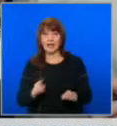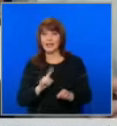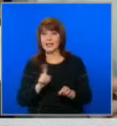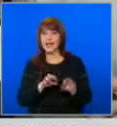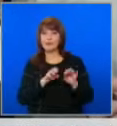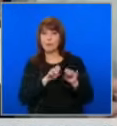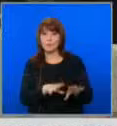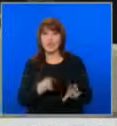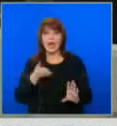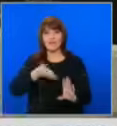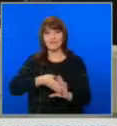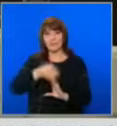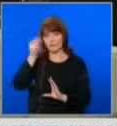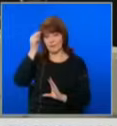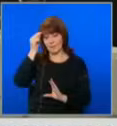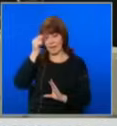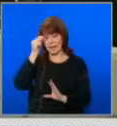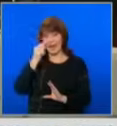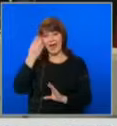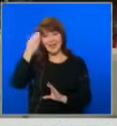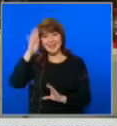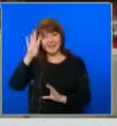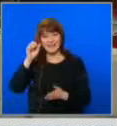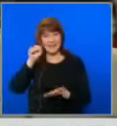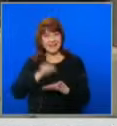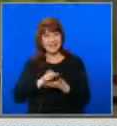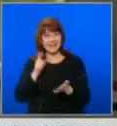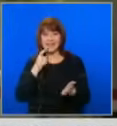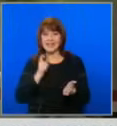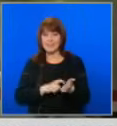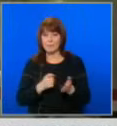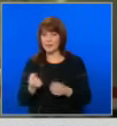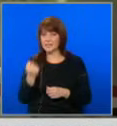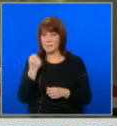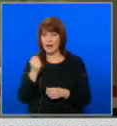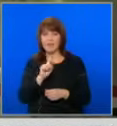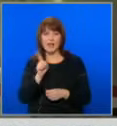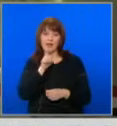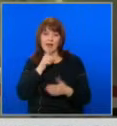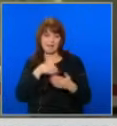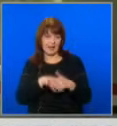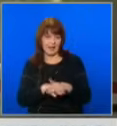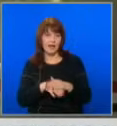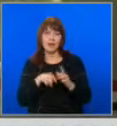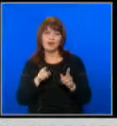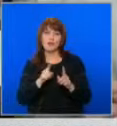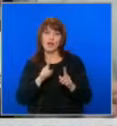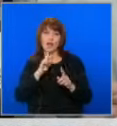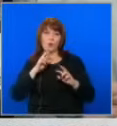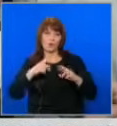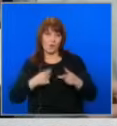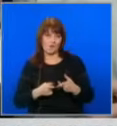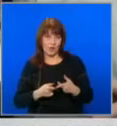допускан никога да влиза в страната въпреки че датата на която е издадена заповедта за забрана не е секретна от данс не отговориха на запитването